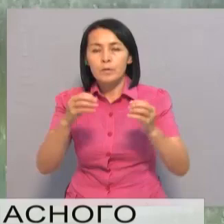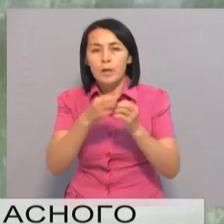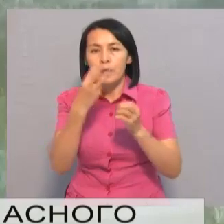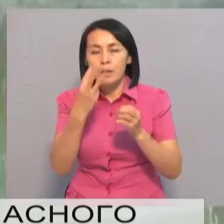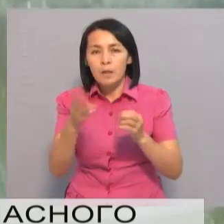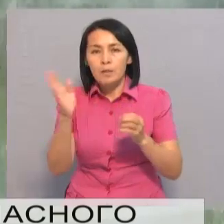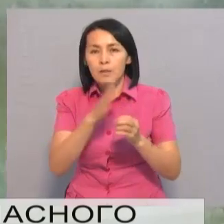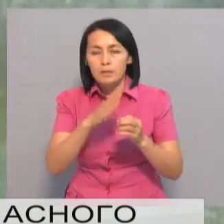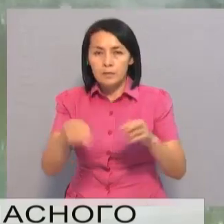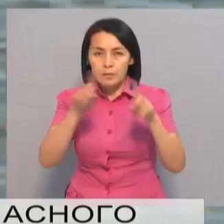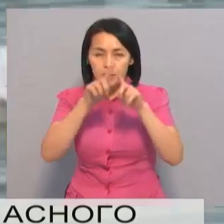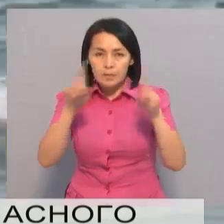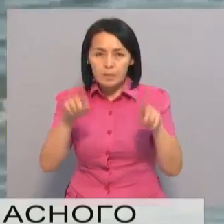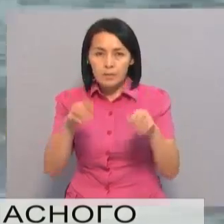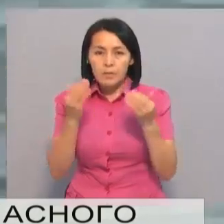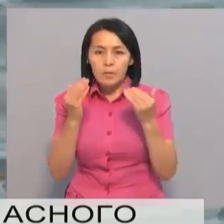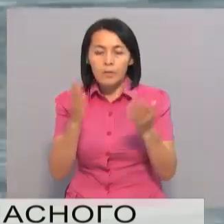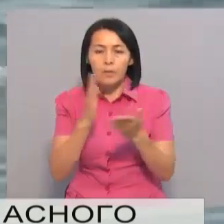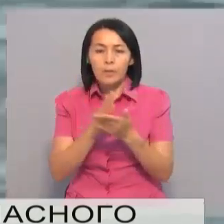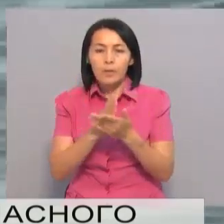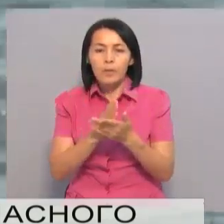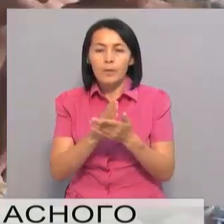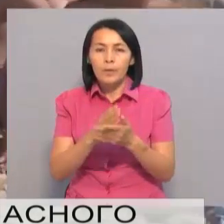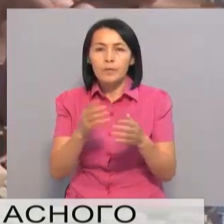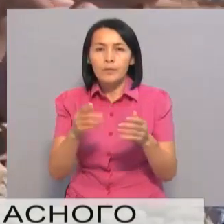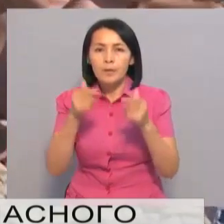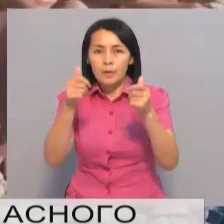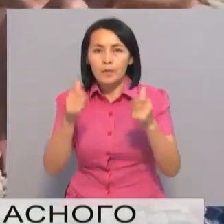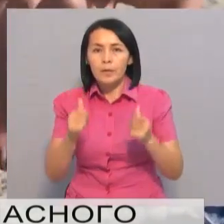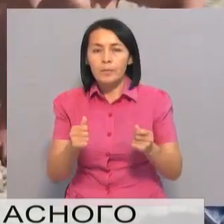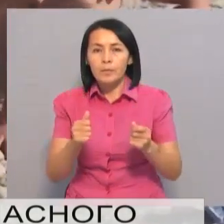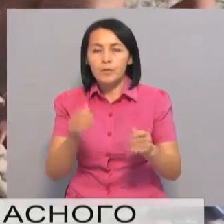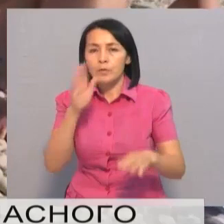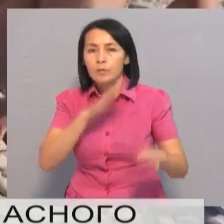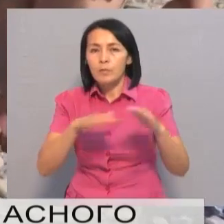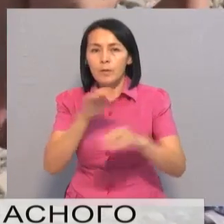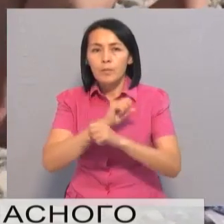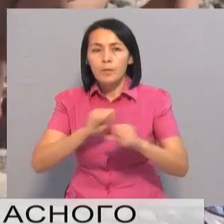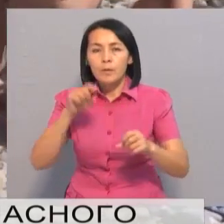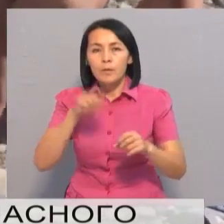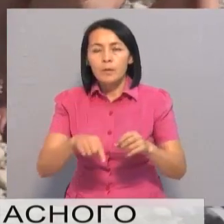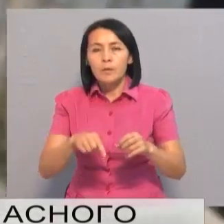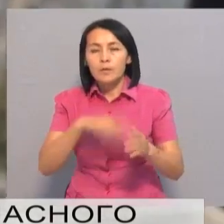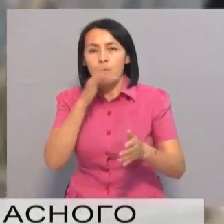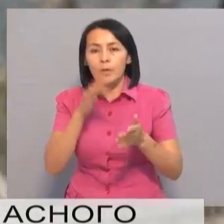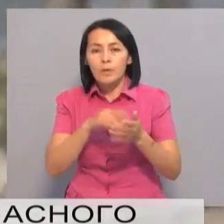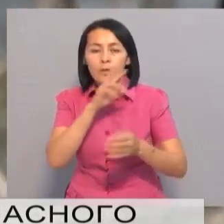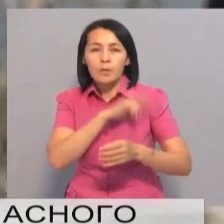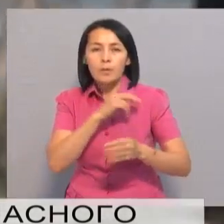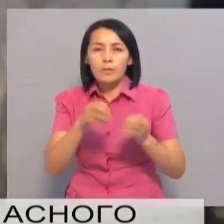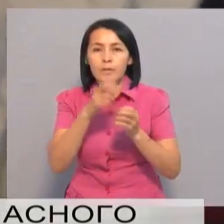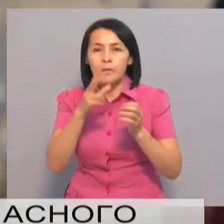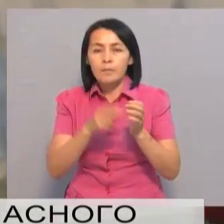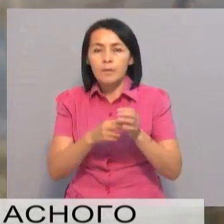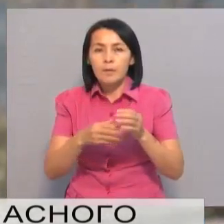13 запрещенных мест, и на этих местах установлены таблички с запрещенным купанием. Кроме того, на территории города работают